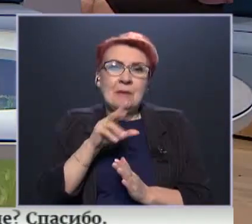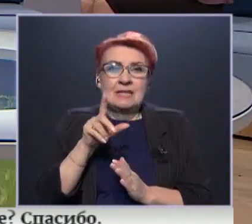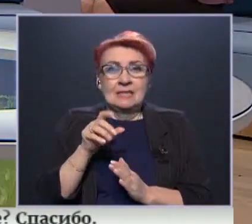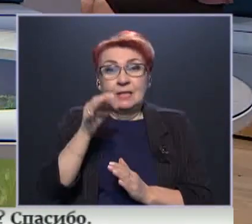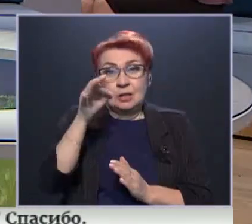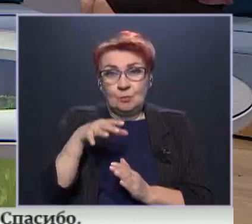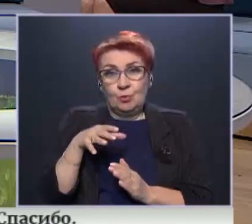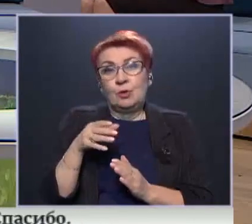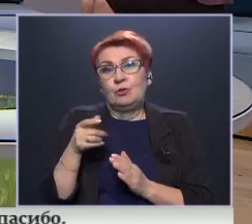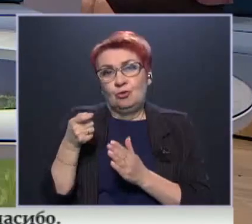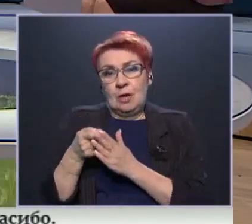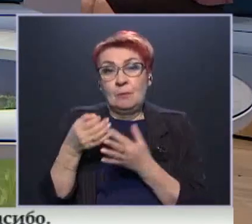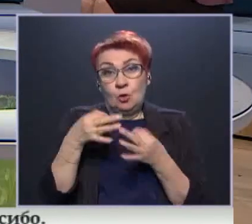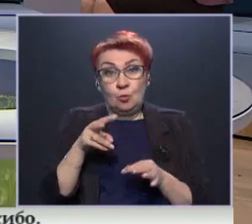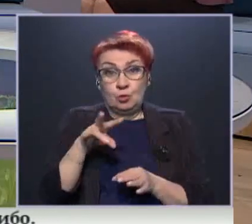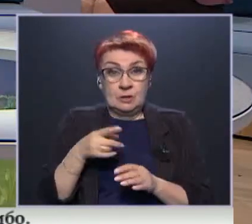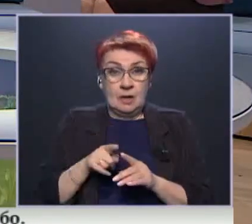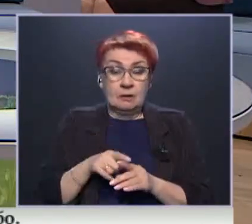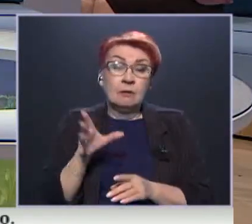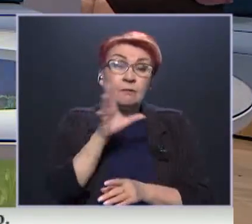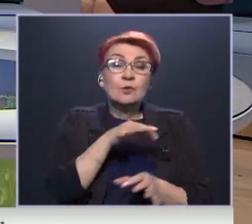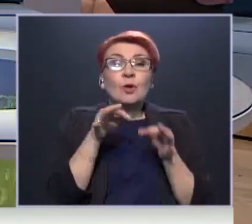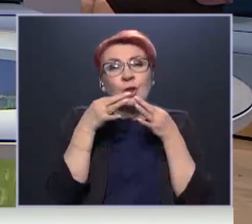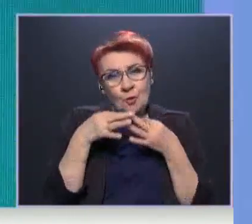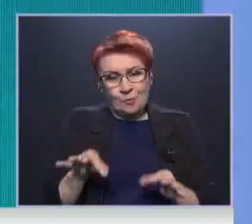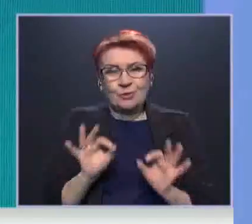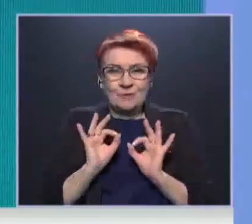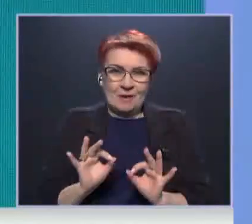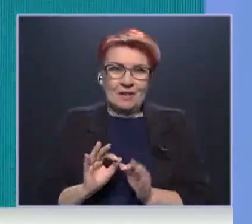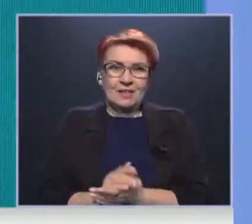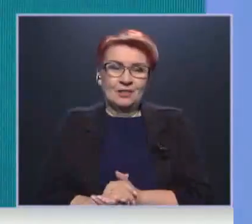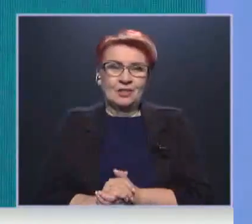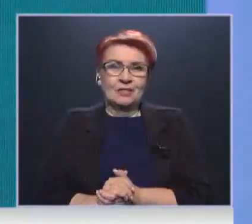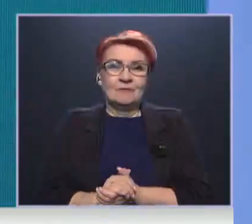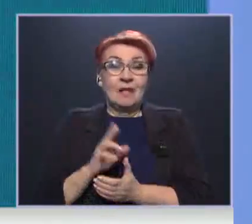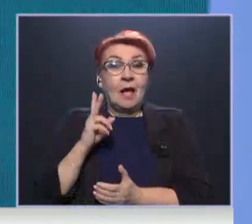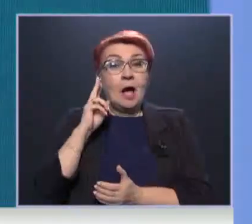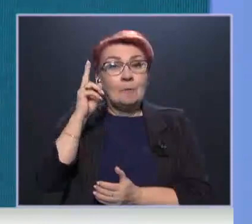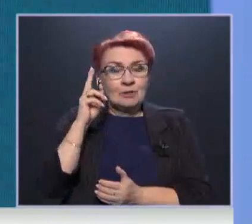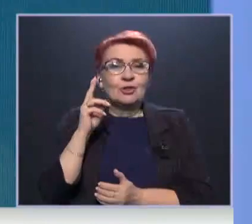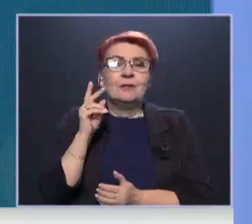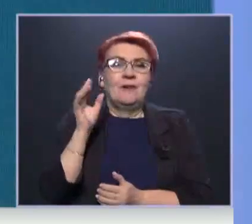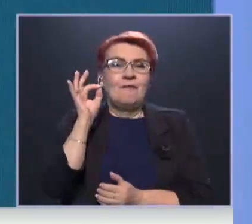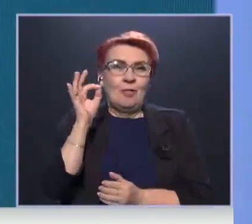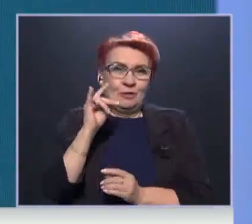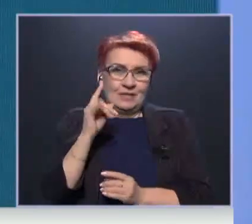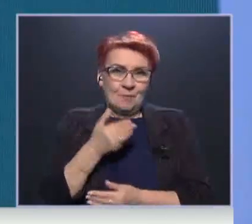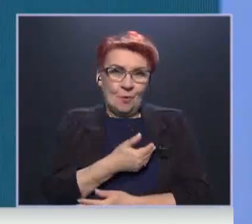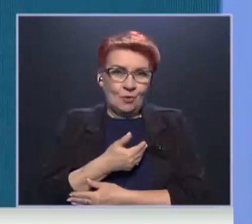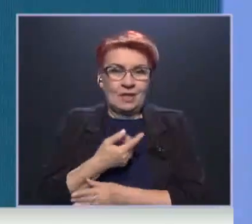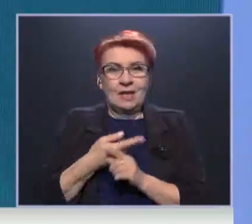бутылочки. Допустимо ли все это? Да, все это допустимо. По поводу пострижения волосиков. Это